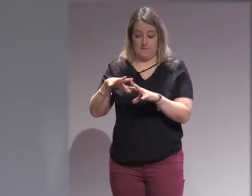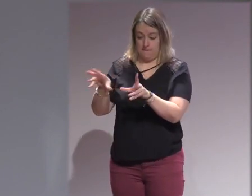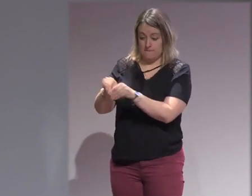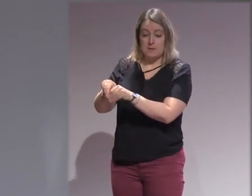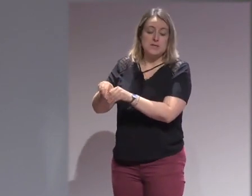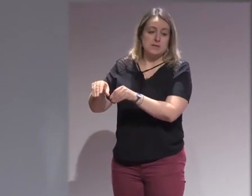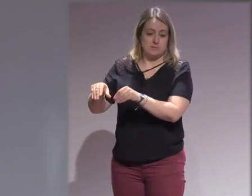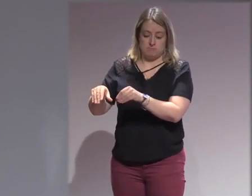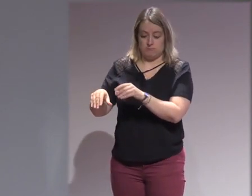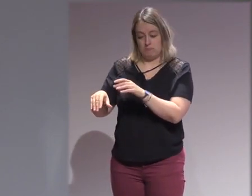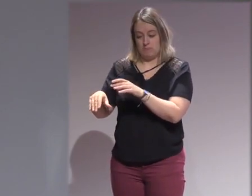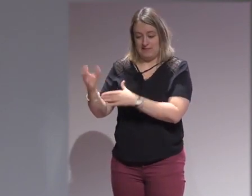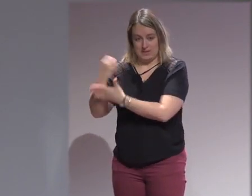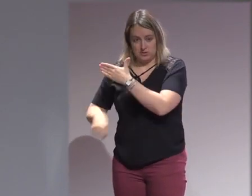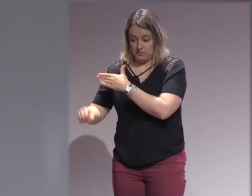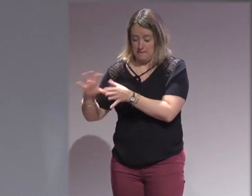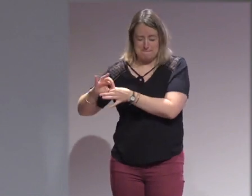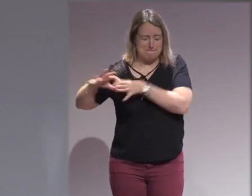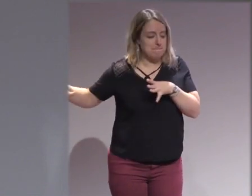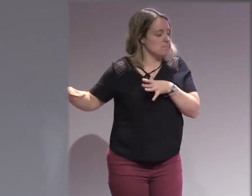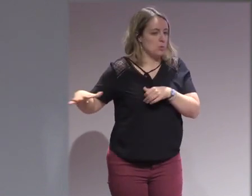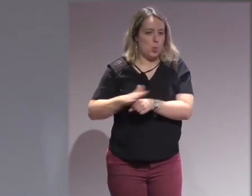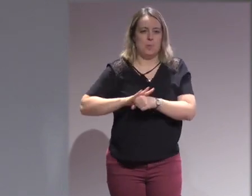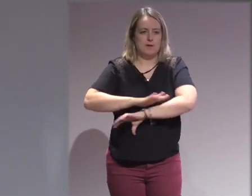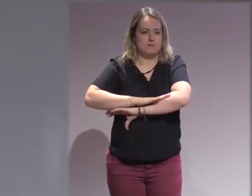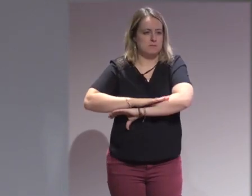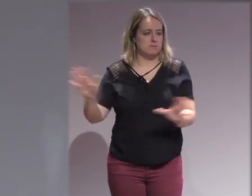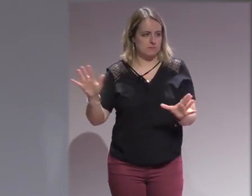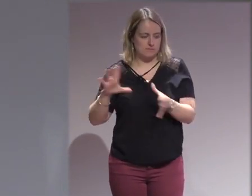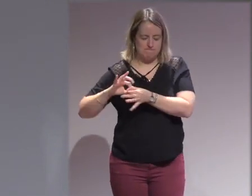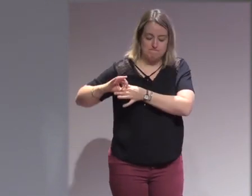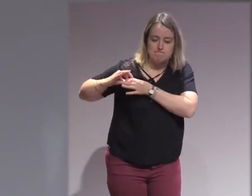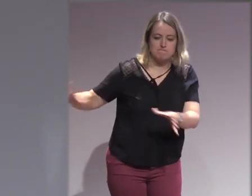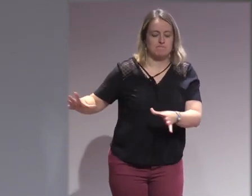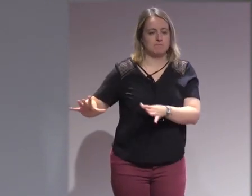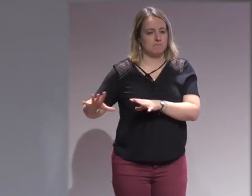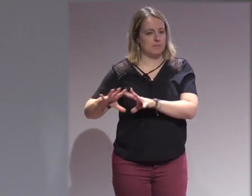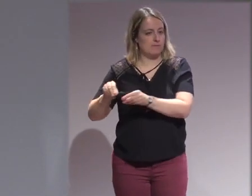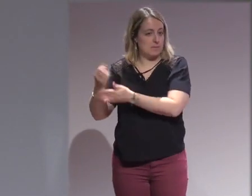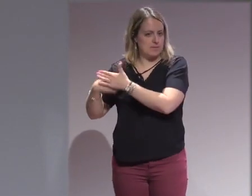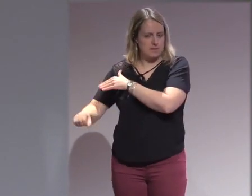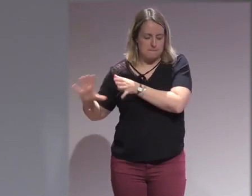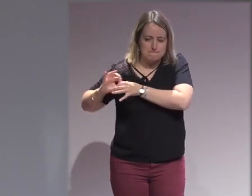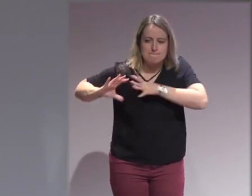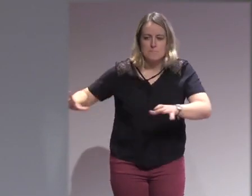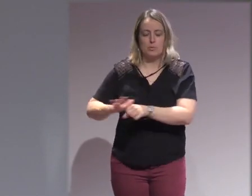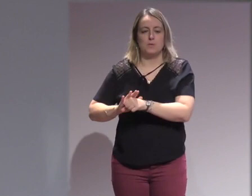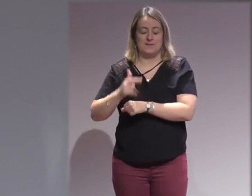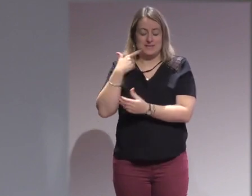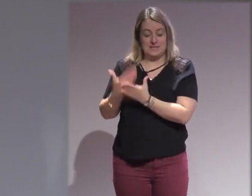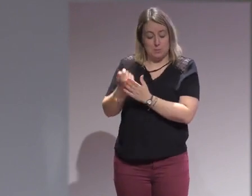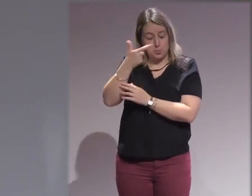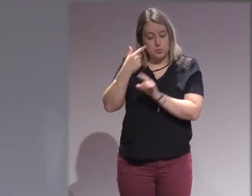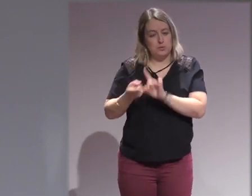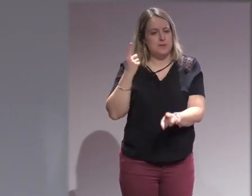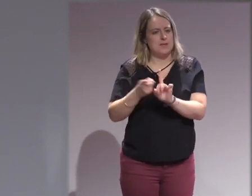de filiation antérieure définitivement. Et donc, la rupture des liens de filiation antérieure, c'est quelque chose de très particulier parce